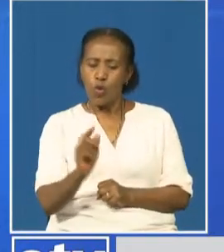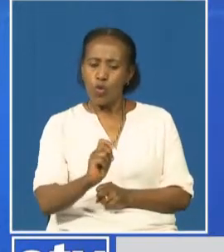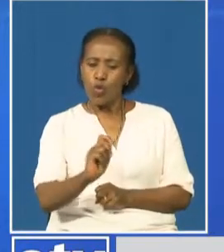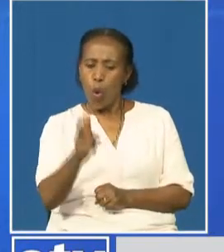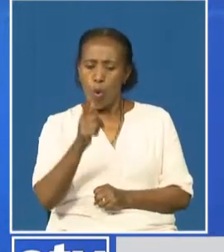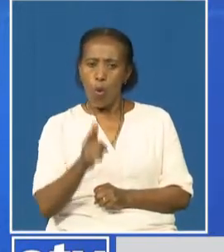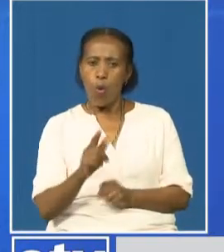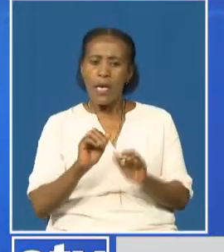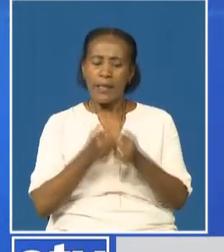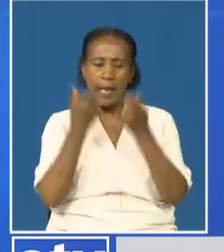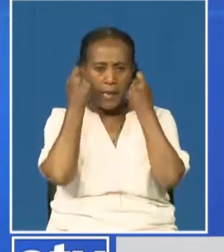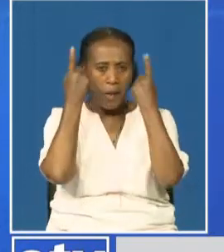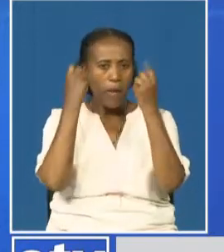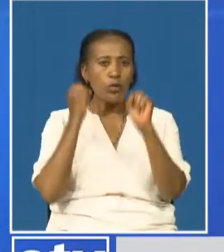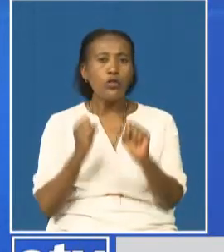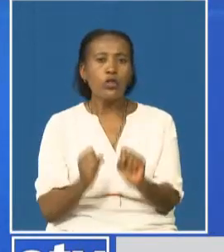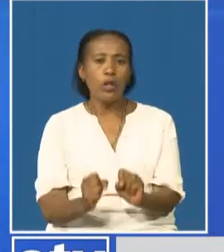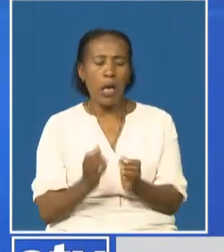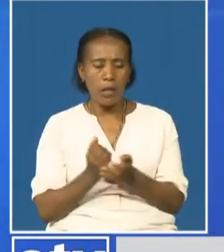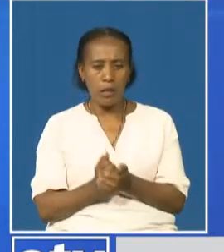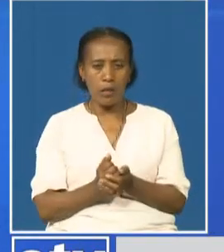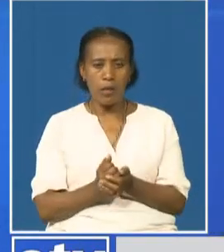በቶሎ እንዴት ሊገባቸው ይችላል